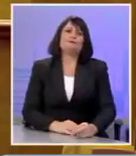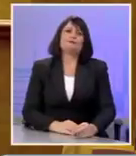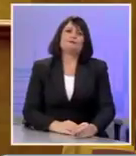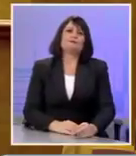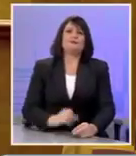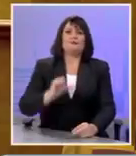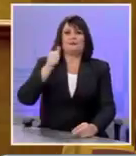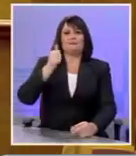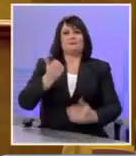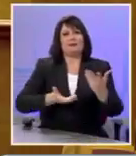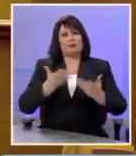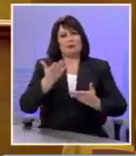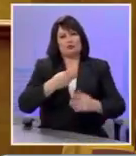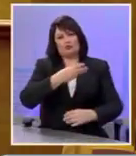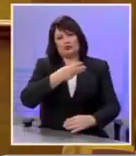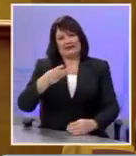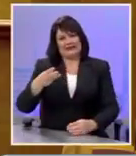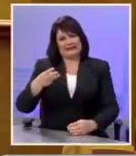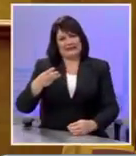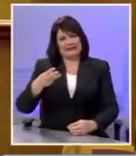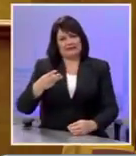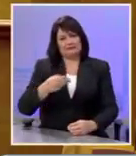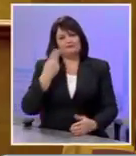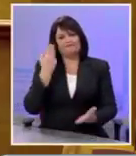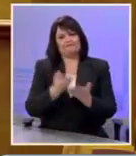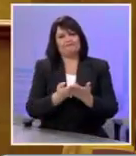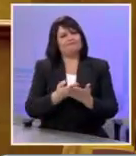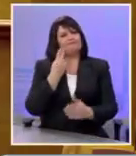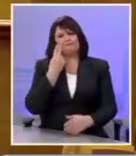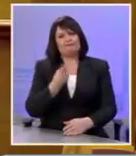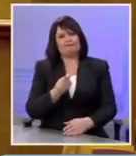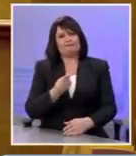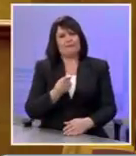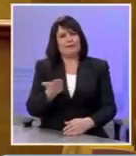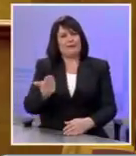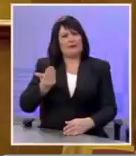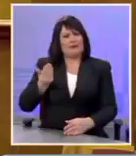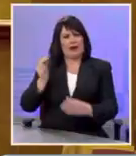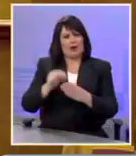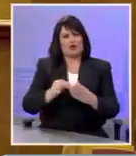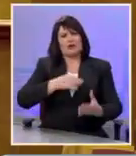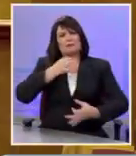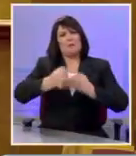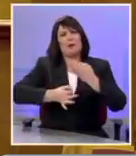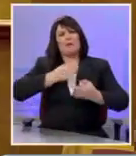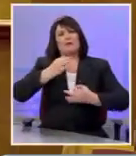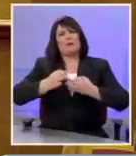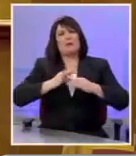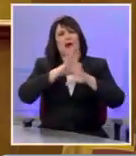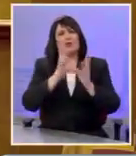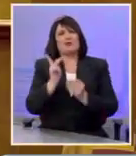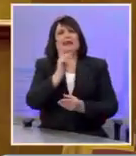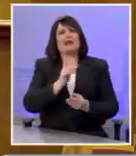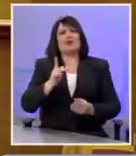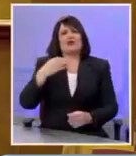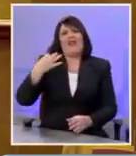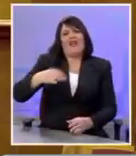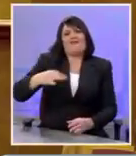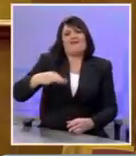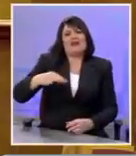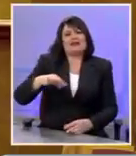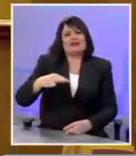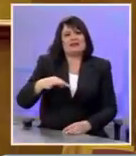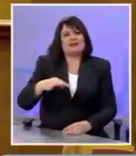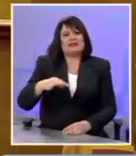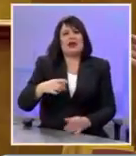πρώτος προϋπολογισμός ΣΥΡΙΖΑ αποδεικνύει πως όσα έλεγαν για δήθεν κοινωνική ευαισθησία